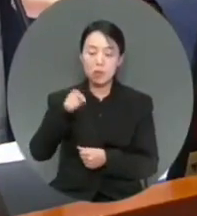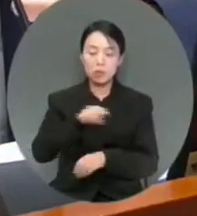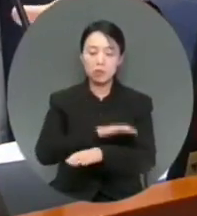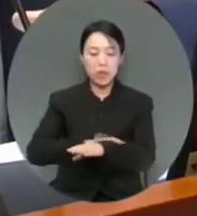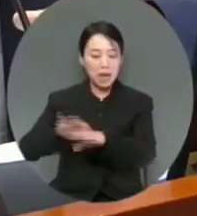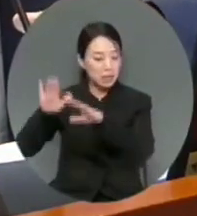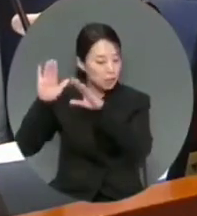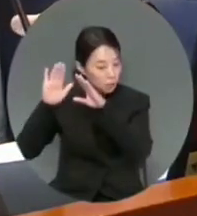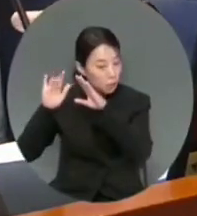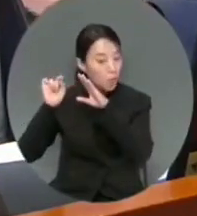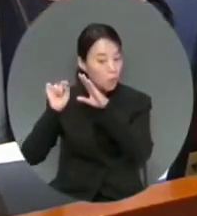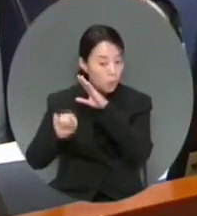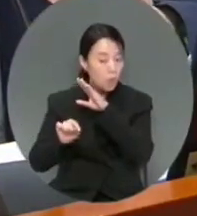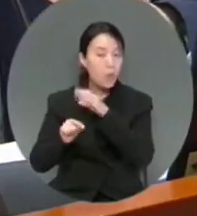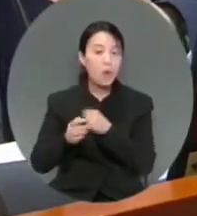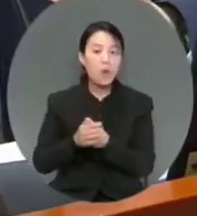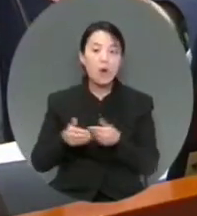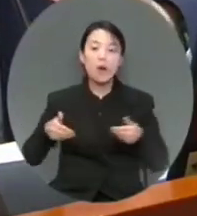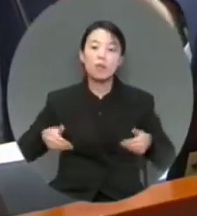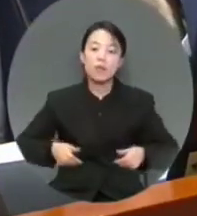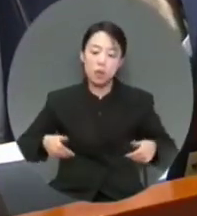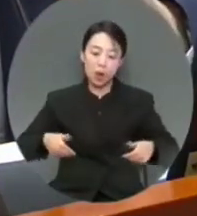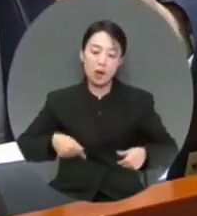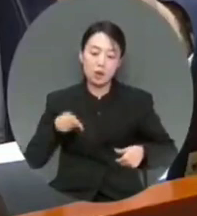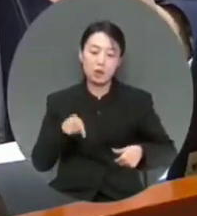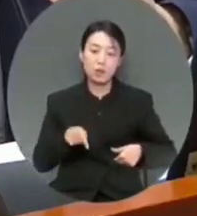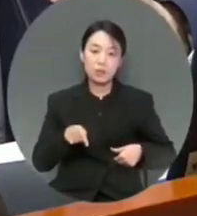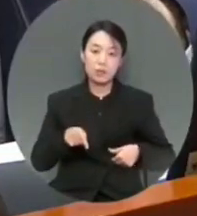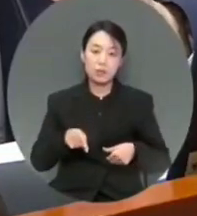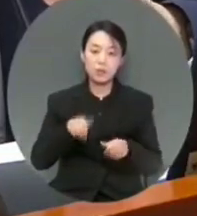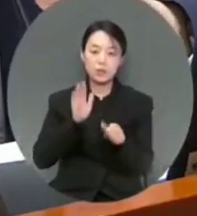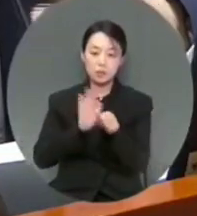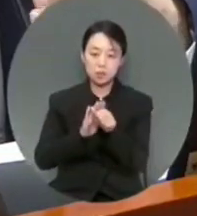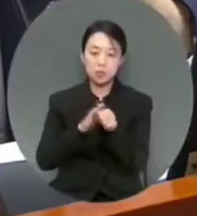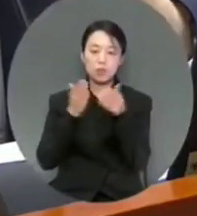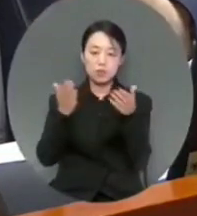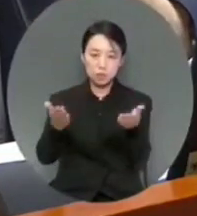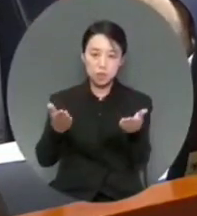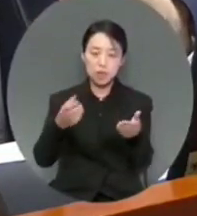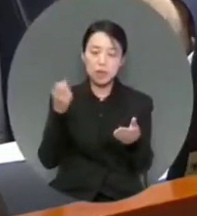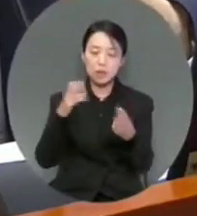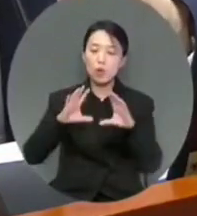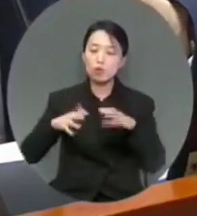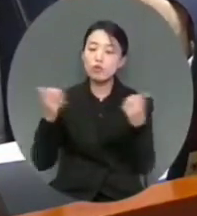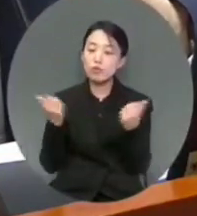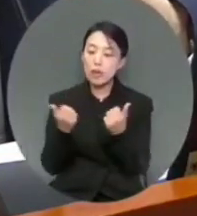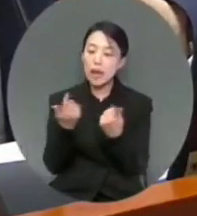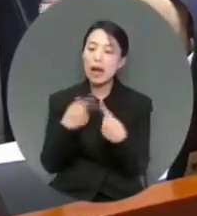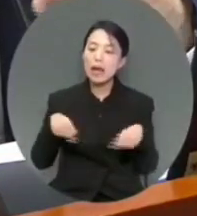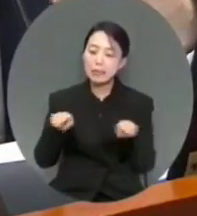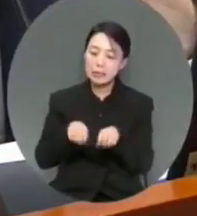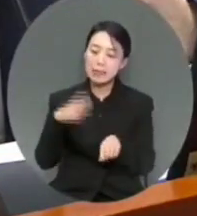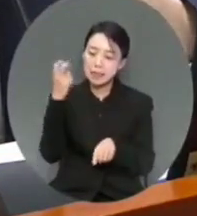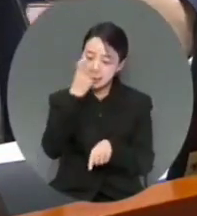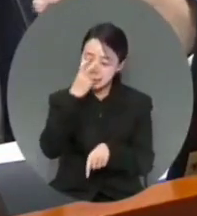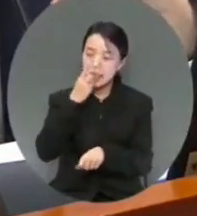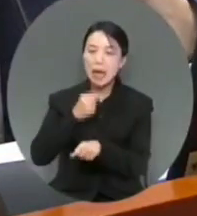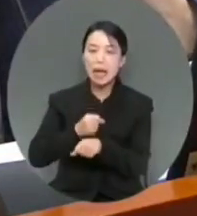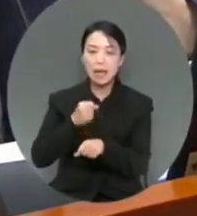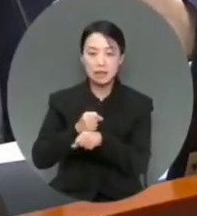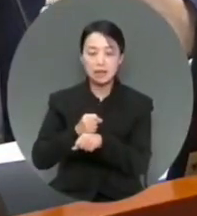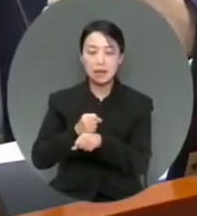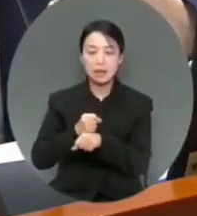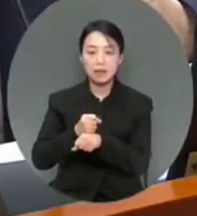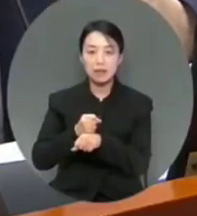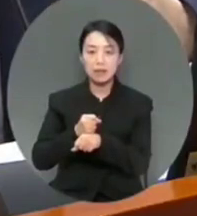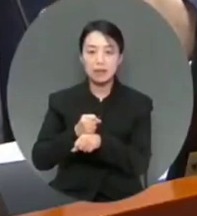경청하면서 이런 부분에 관해서 내가 큰 방향성에 관해서 신경을 쓰고 또 국회하고 앞으로 심사 과정에서 잘 보겠다, 뭐 이런